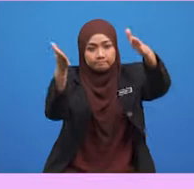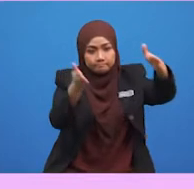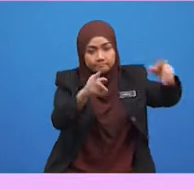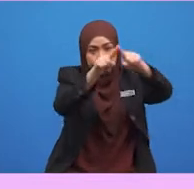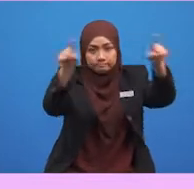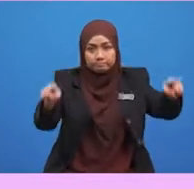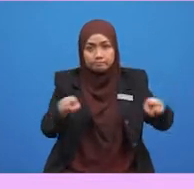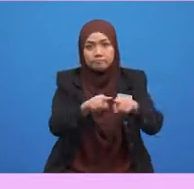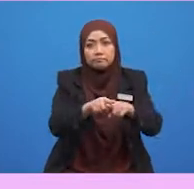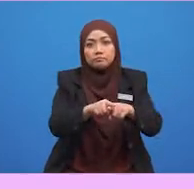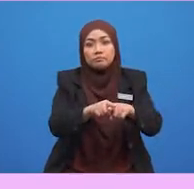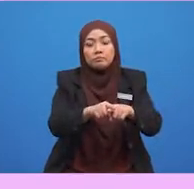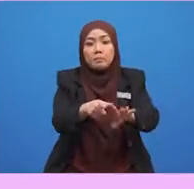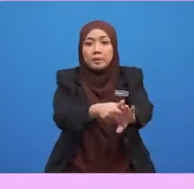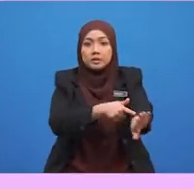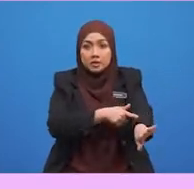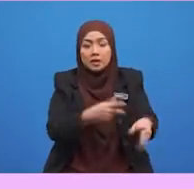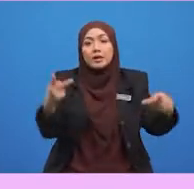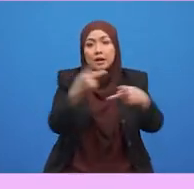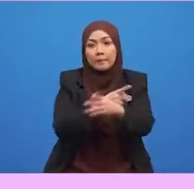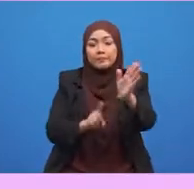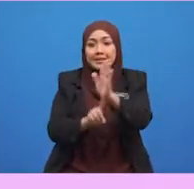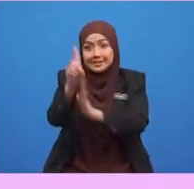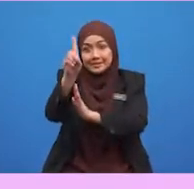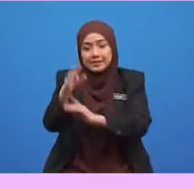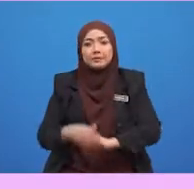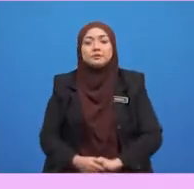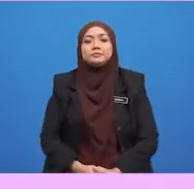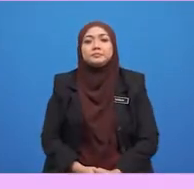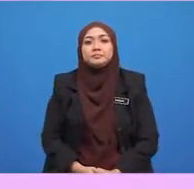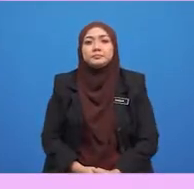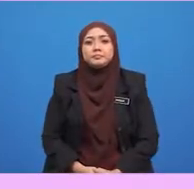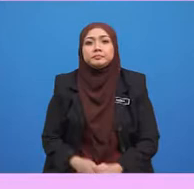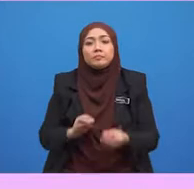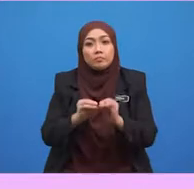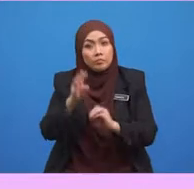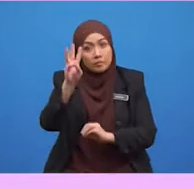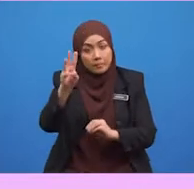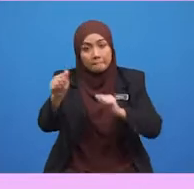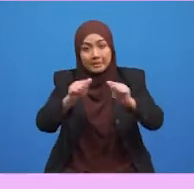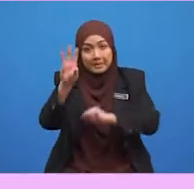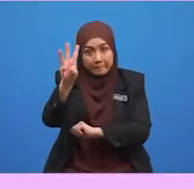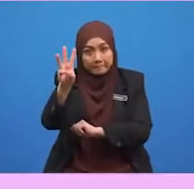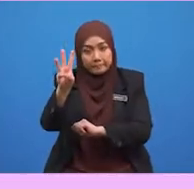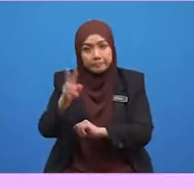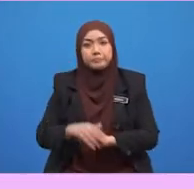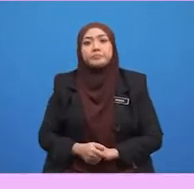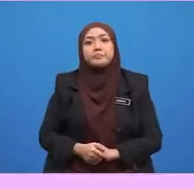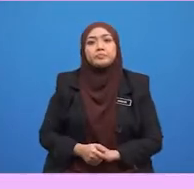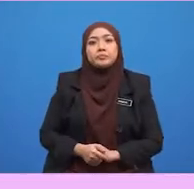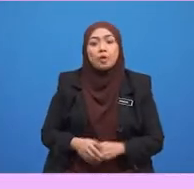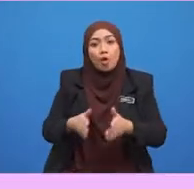tapak darab tinggi. Aktiviti seterusnya ialah terbitan rumus luas